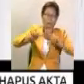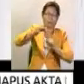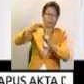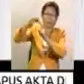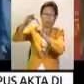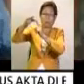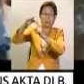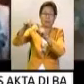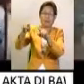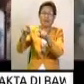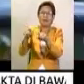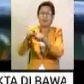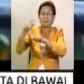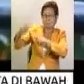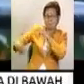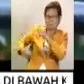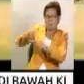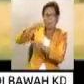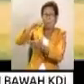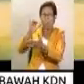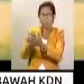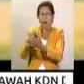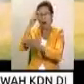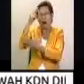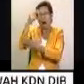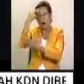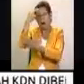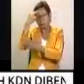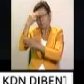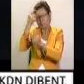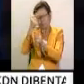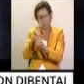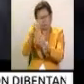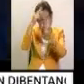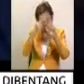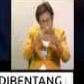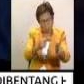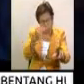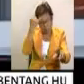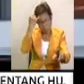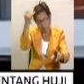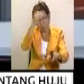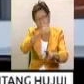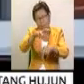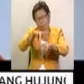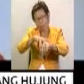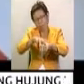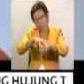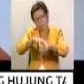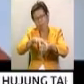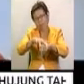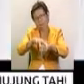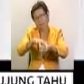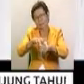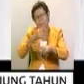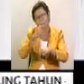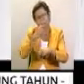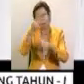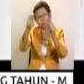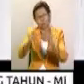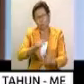yang menyamar sebagai isteri atas alasan tertentu. Beliau menghormati pandangan serta teguran yang diberikan tokoh agama